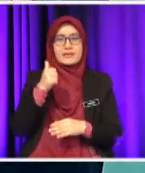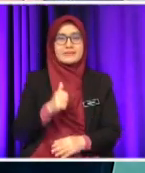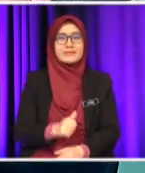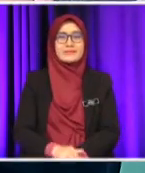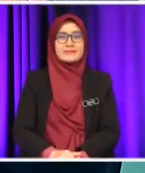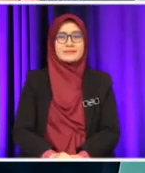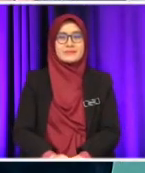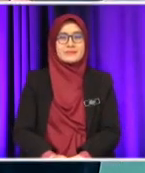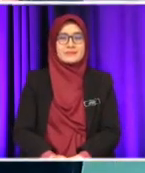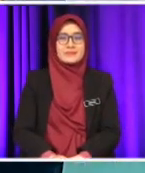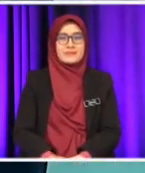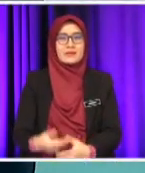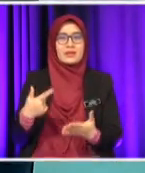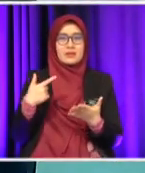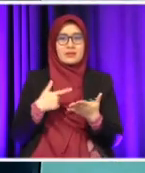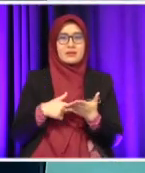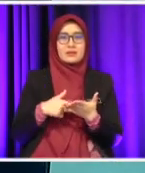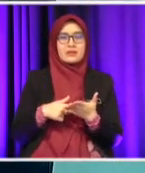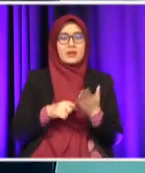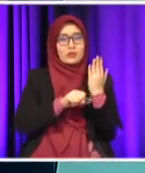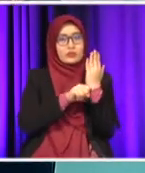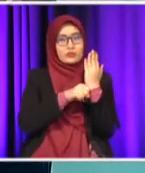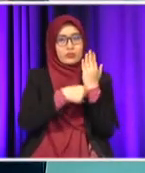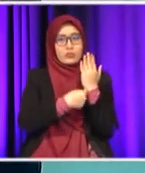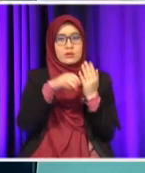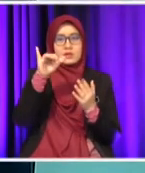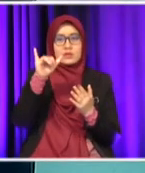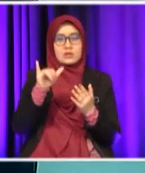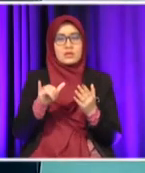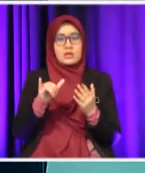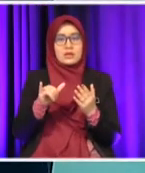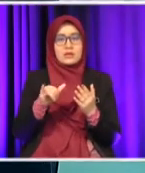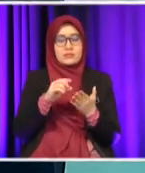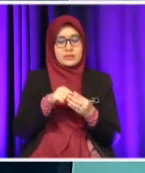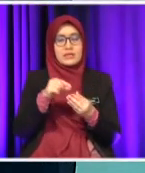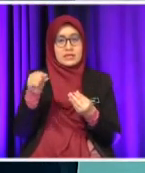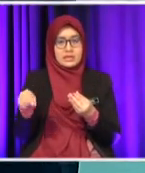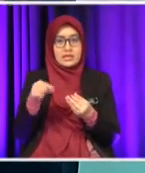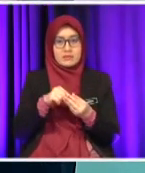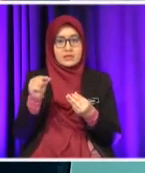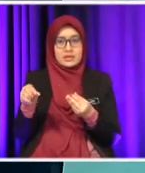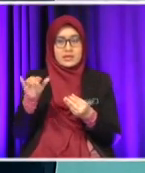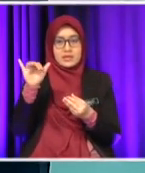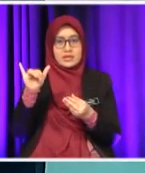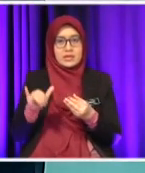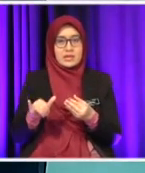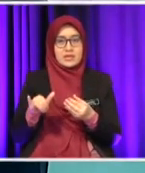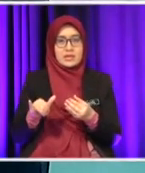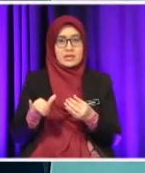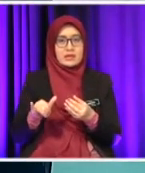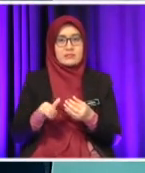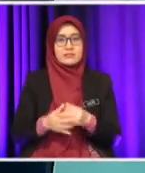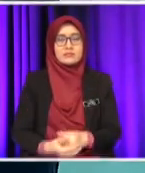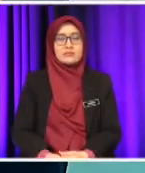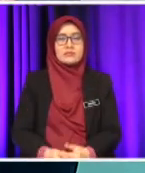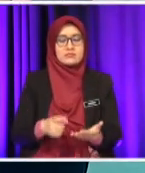kemudian sumber benih yang mahal ah ini kalau mahal Berapa banyak dia yang disebut kita beli-beli kan jadi